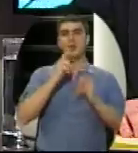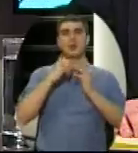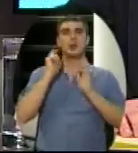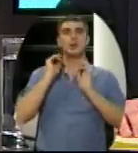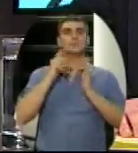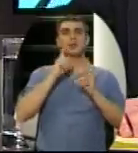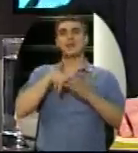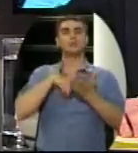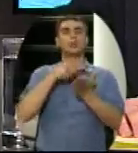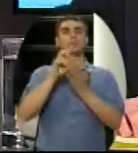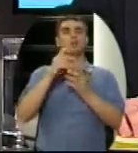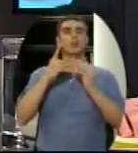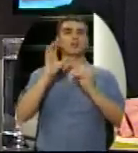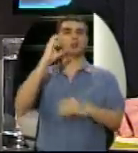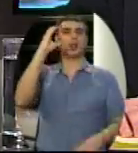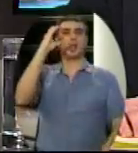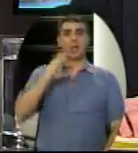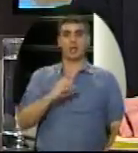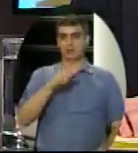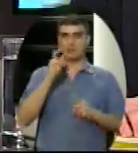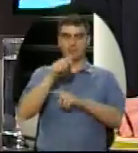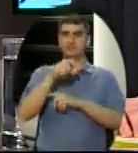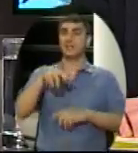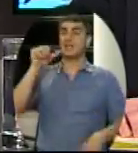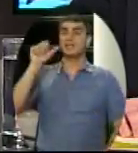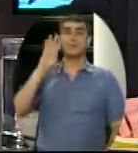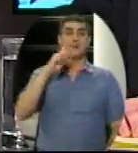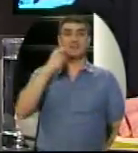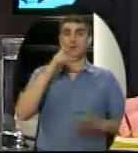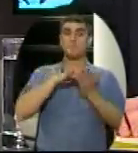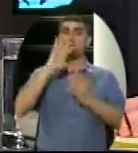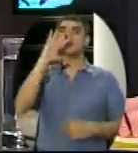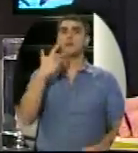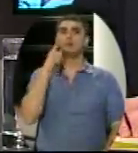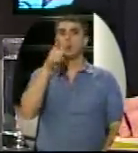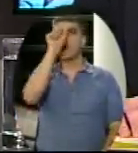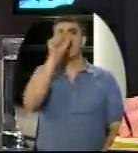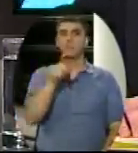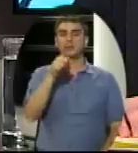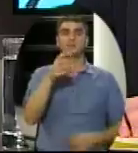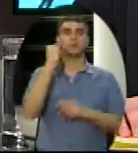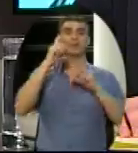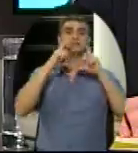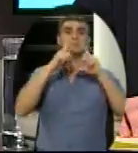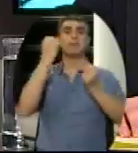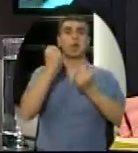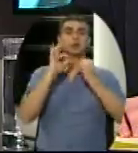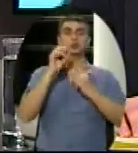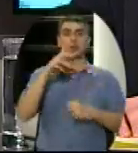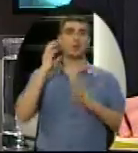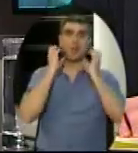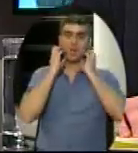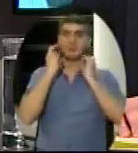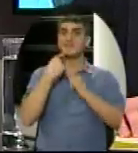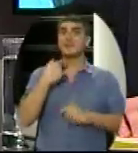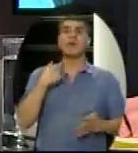של כהנא בכנסת. איתמר בן גביר, בחור שנמצא במקום חמישי ברשימה לכנסת, הוא הבן אדם שהחזיק את סמל מכוניתו של רבין,